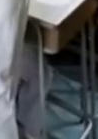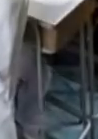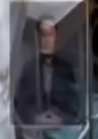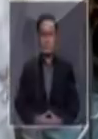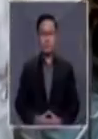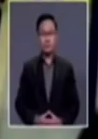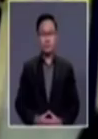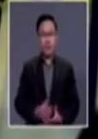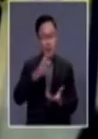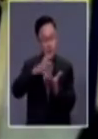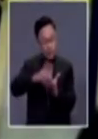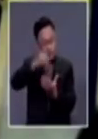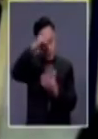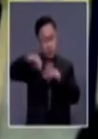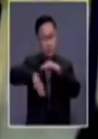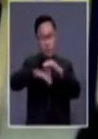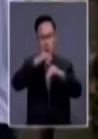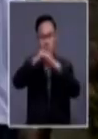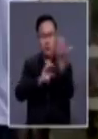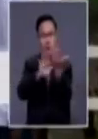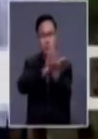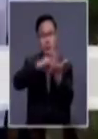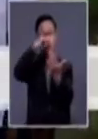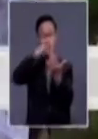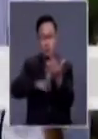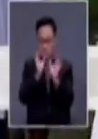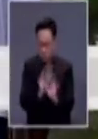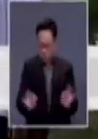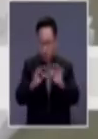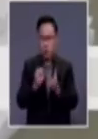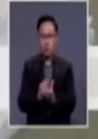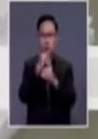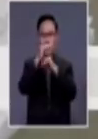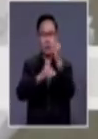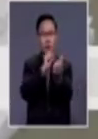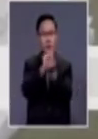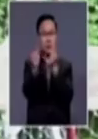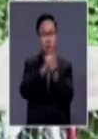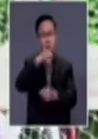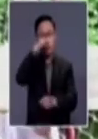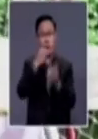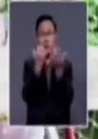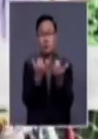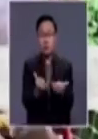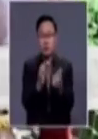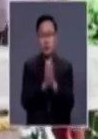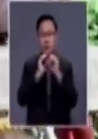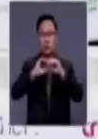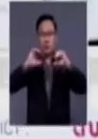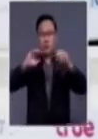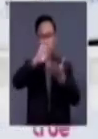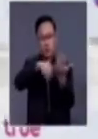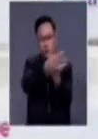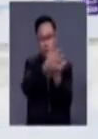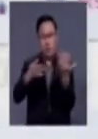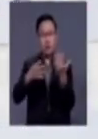ศึกษาคือพื้นฐานของการพัฒนาประเทศเป็นปัจจัยสำคัญของการสร้างความเข้มแข็งให้กับสังคมไทยปัจจุบันรัฐบาลได้ใช้กลไ